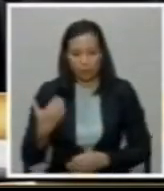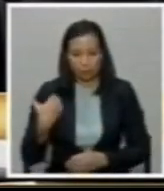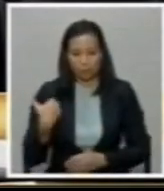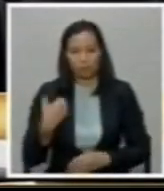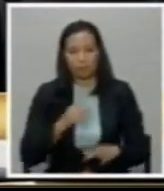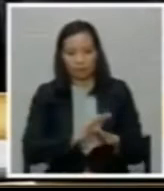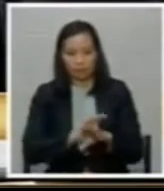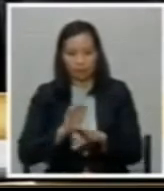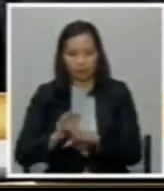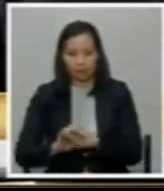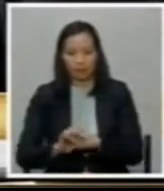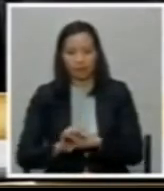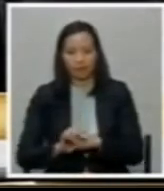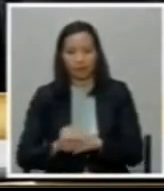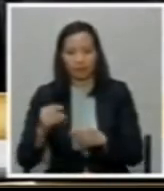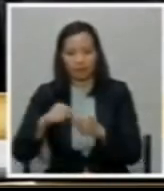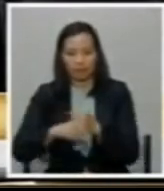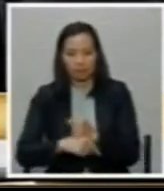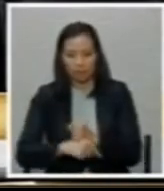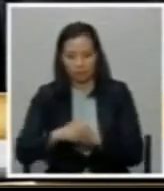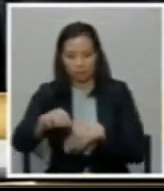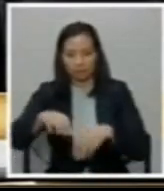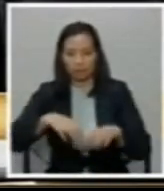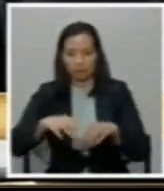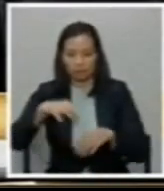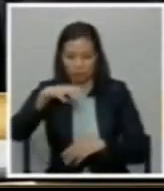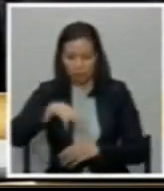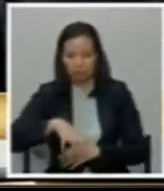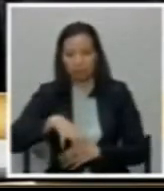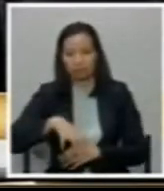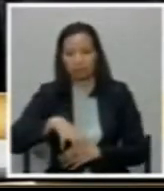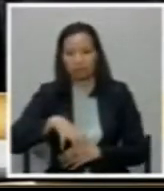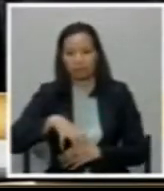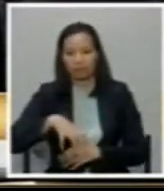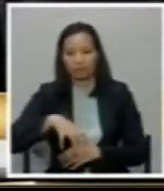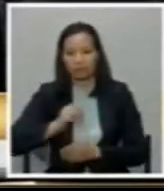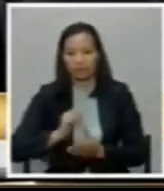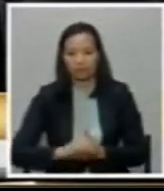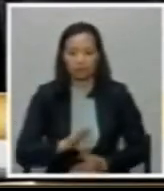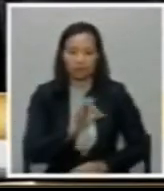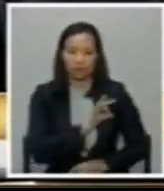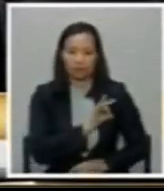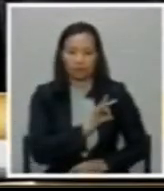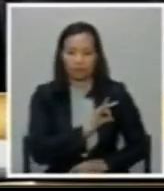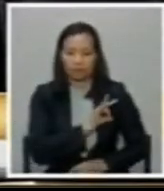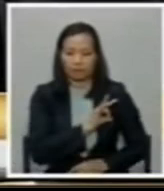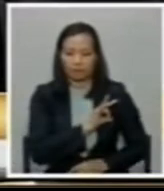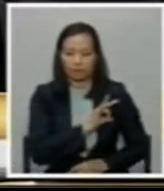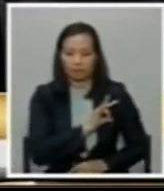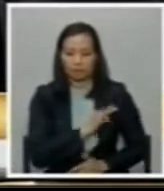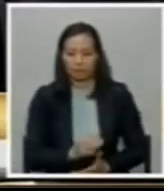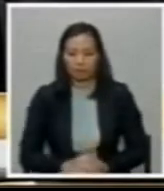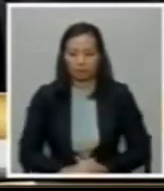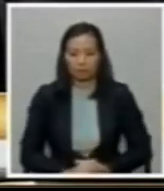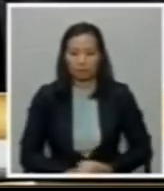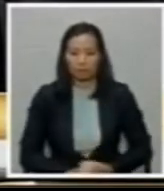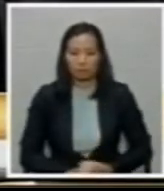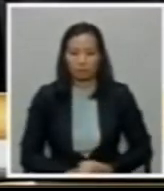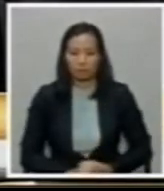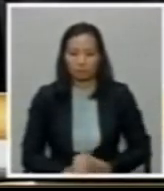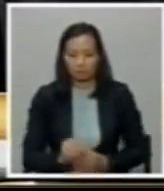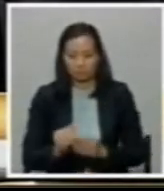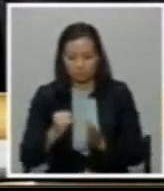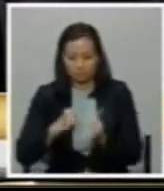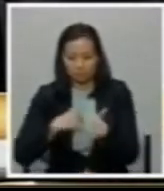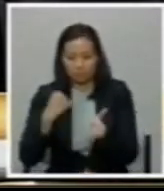มเงินของการบริหารจัดการขององค์กรกับเงินของสมาชิกนะครับพูดง่